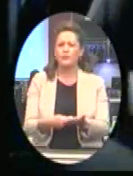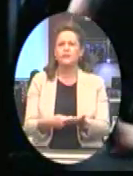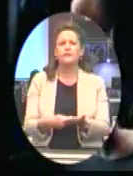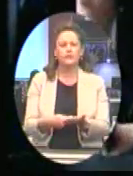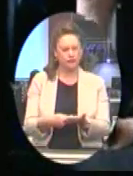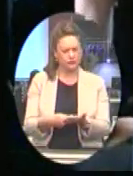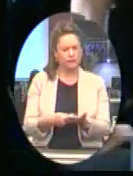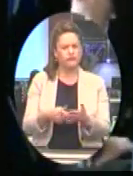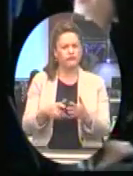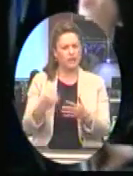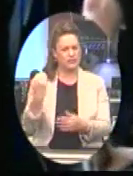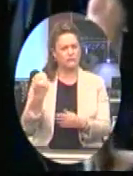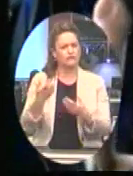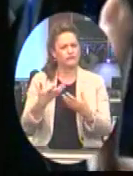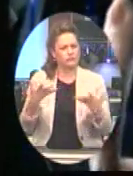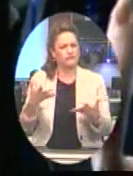מסיביים על